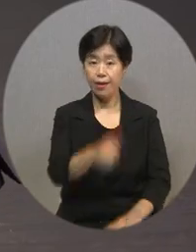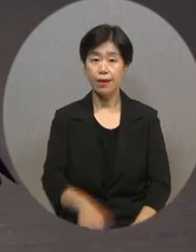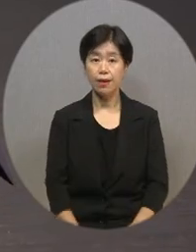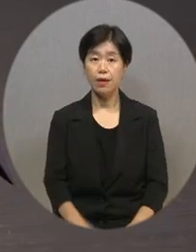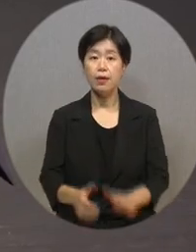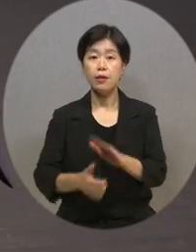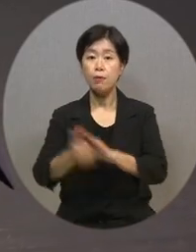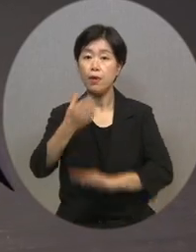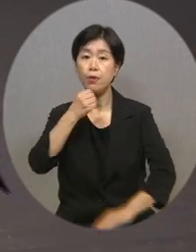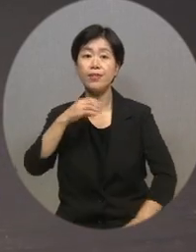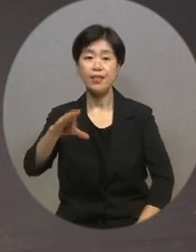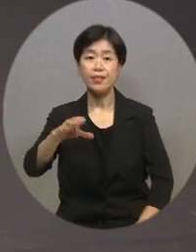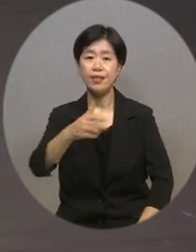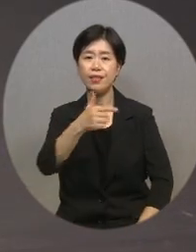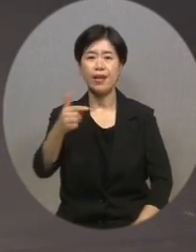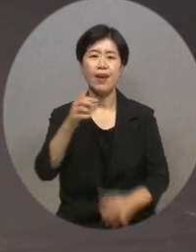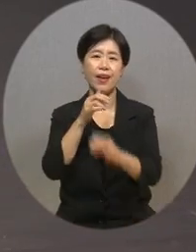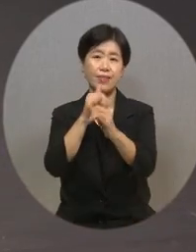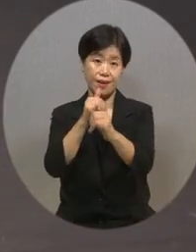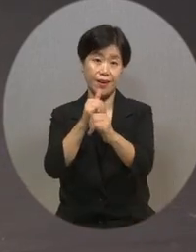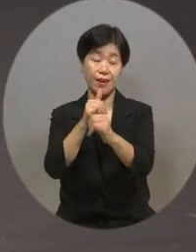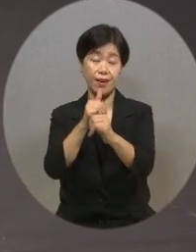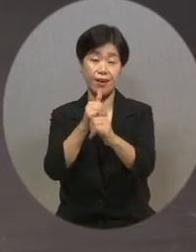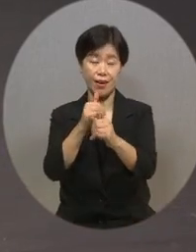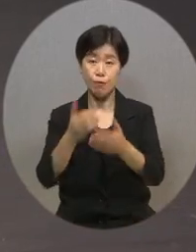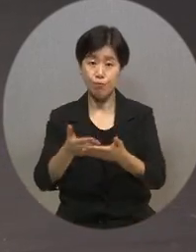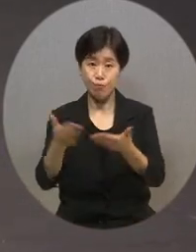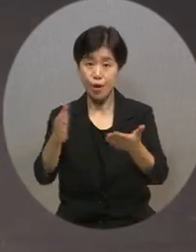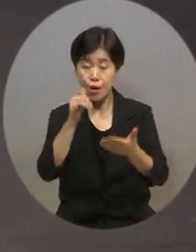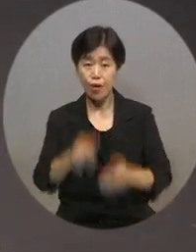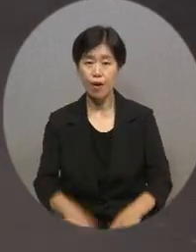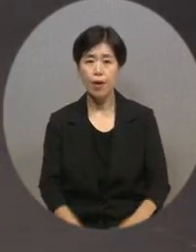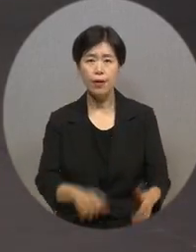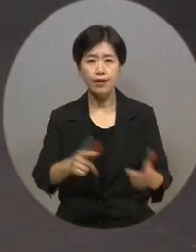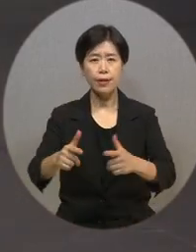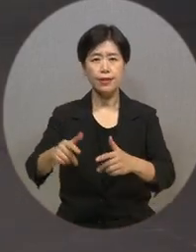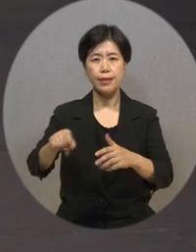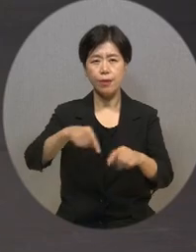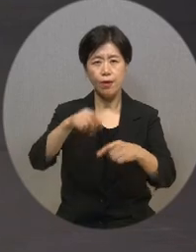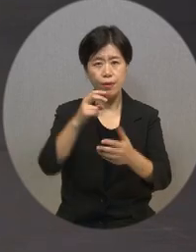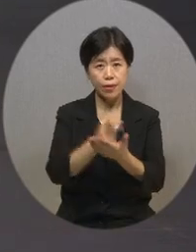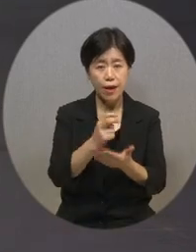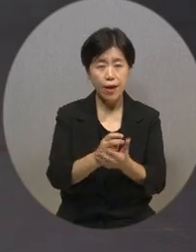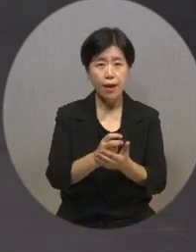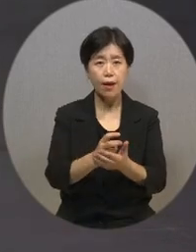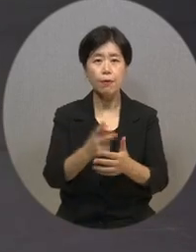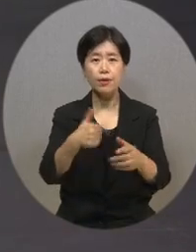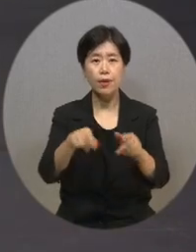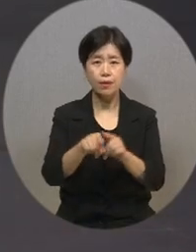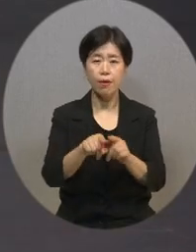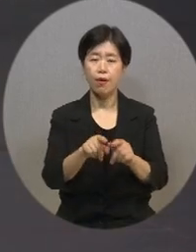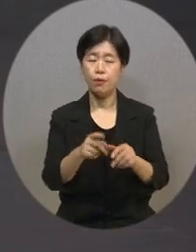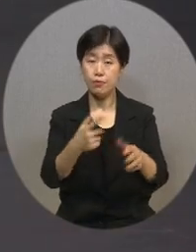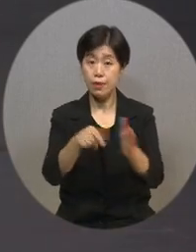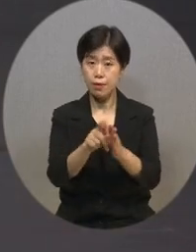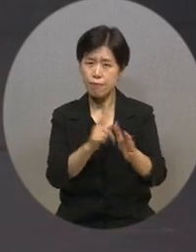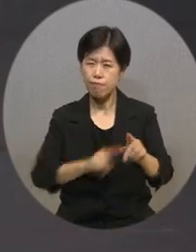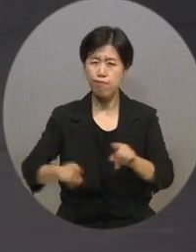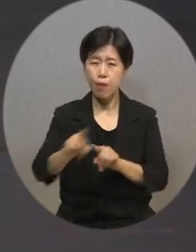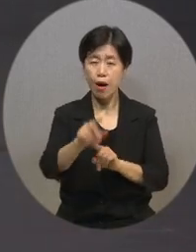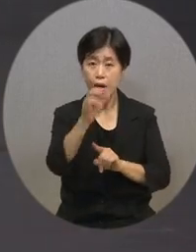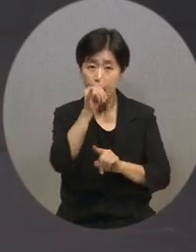대상 수상으로 선도적 사회복지 발전을 위한 다양한 정책 추진 및 지원책 강구에 앞장선